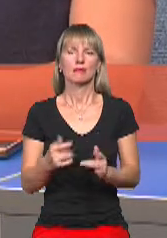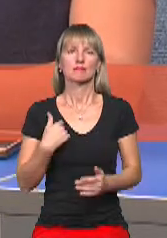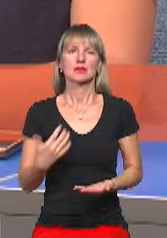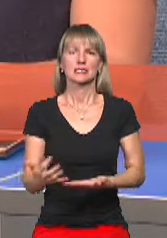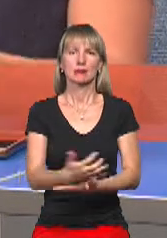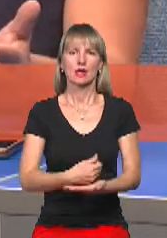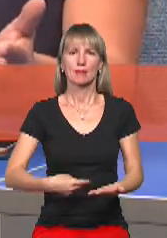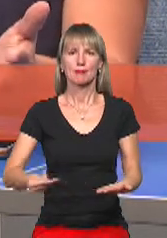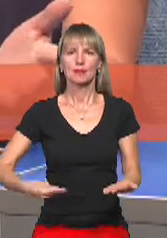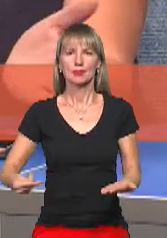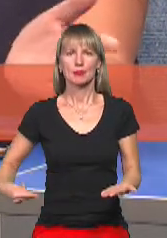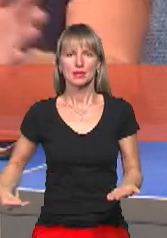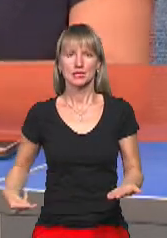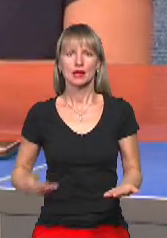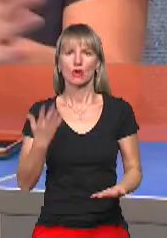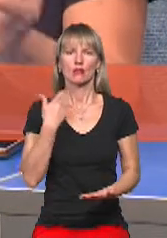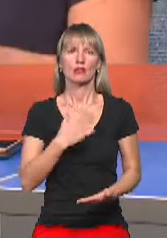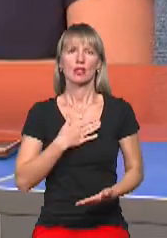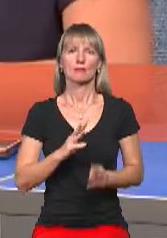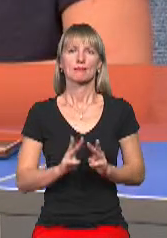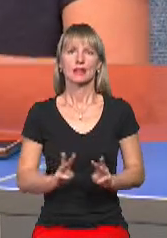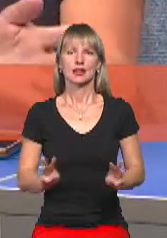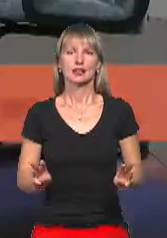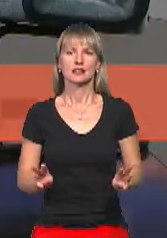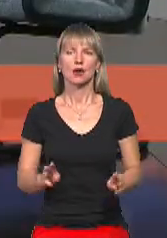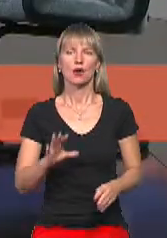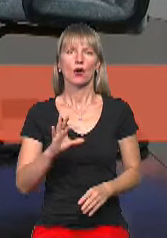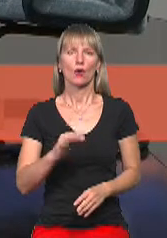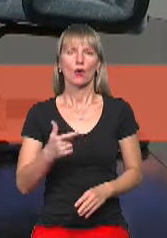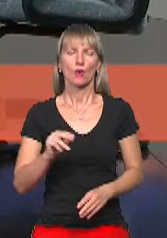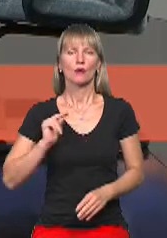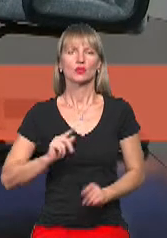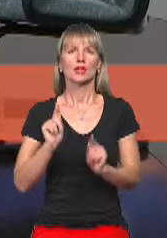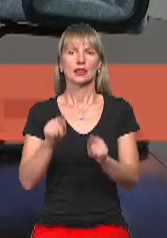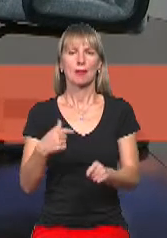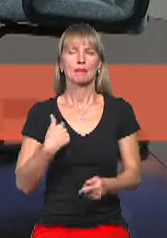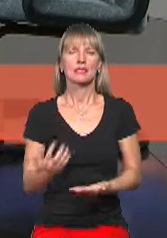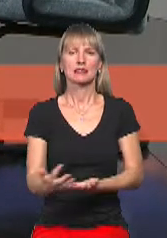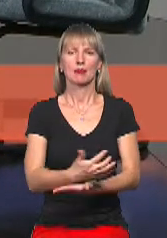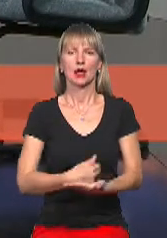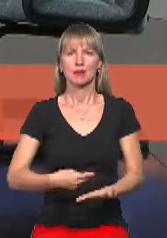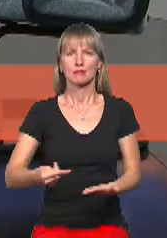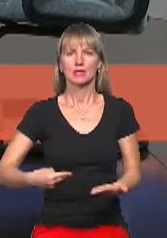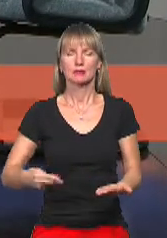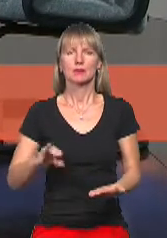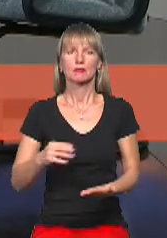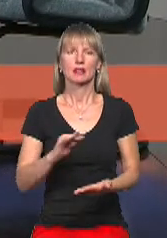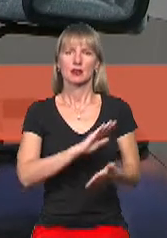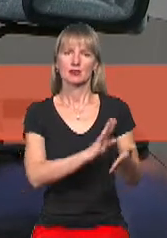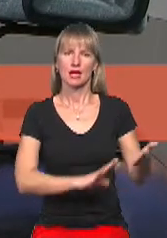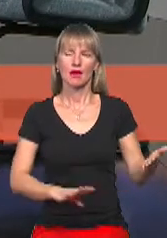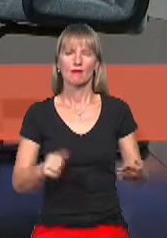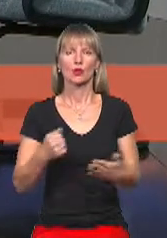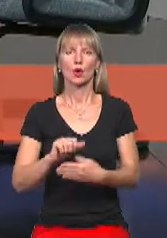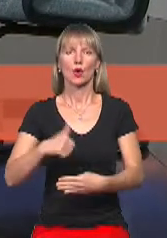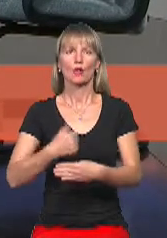ще підписи, коли наше міністерство, воно, кажучи, працювало там, так, ми збирали підписи під зверненням до